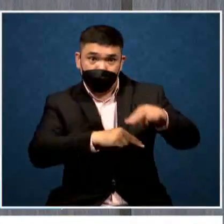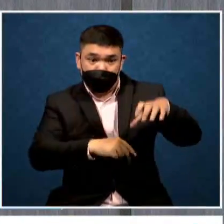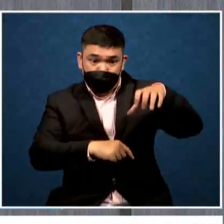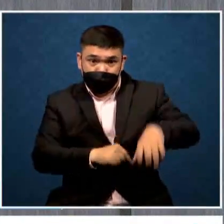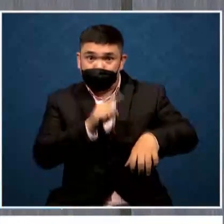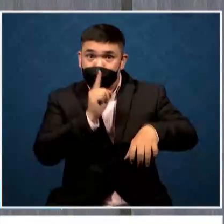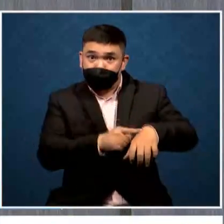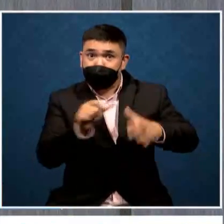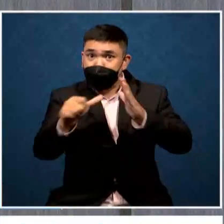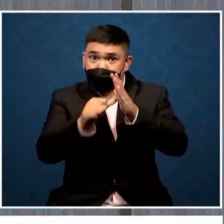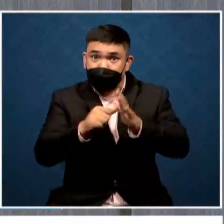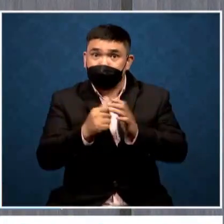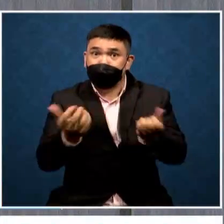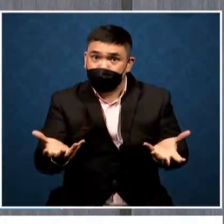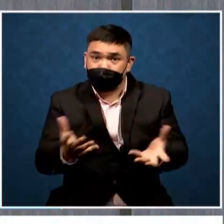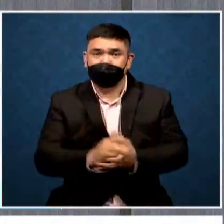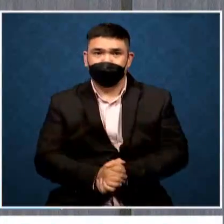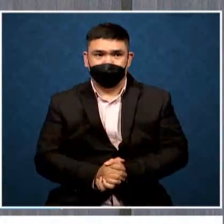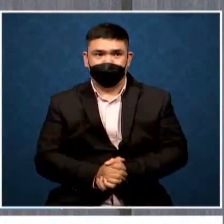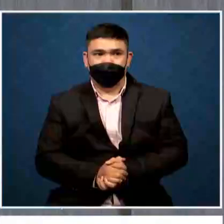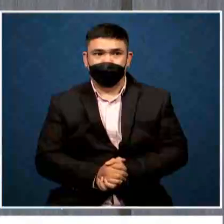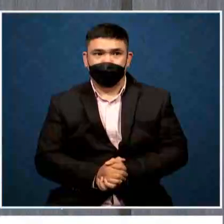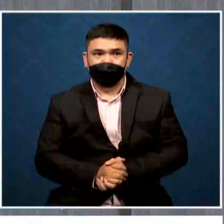แก้ไขปัญหาเรื่องนี้ครับ